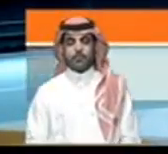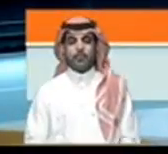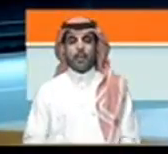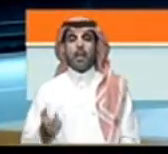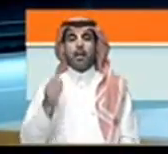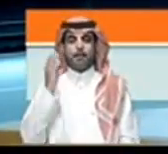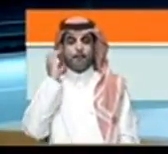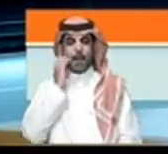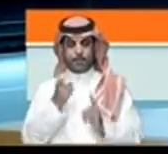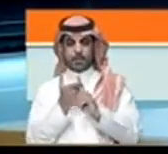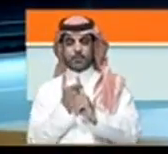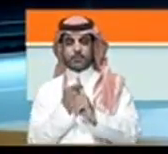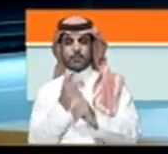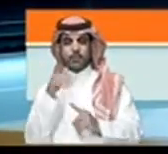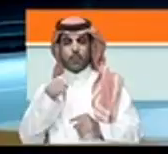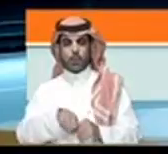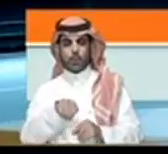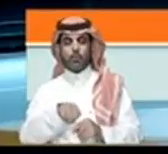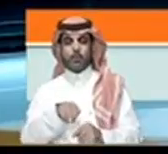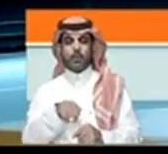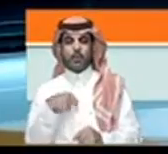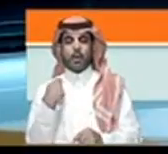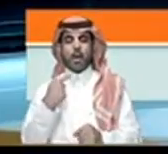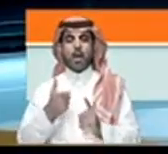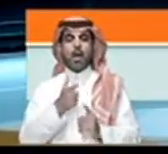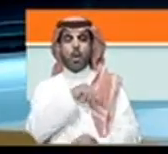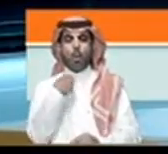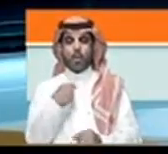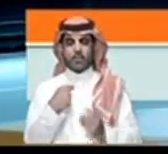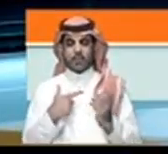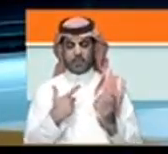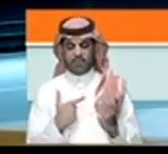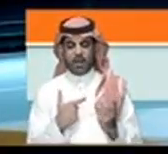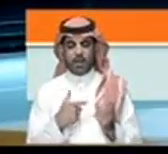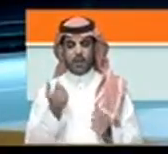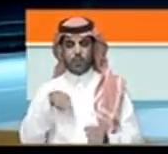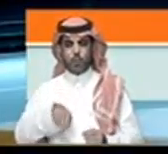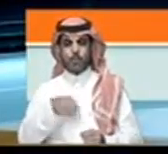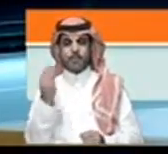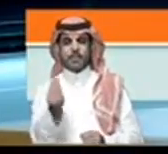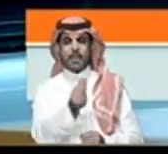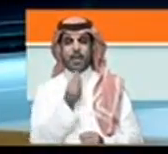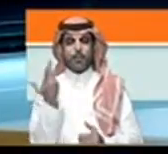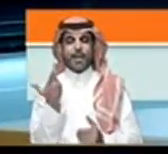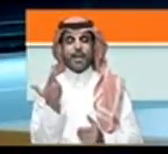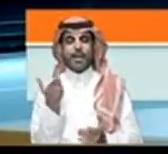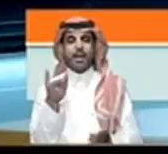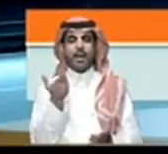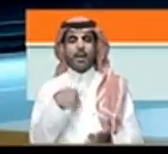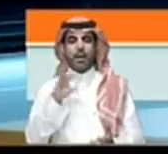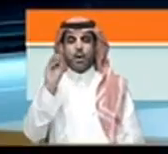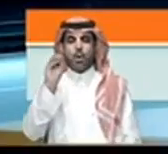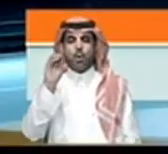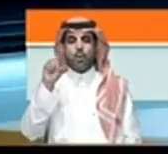وزاره صاحب السمو الملكي الامير محمد بن سلمان بن عبد العزيز ولي العهد نائب رئيس مجلس الوزراء وزير الدفاع اليوم مدينه هيروشيما